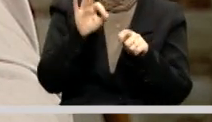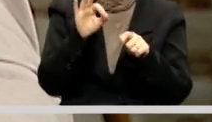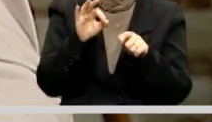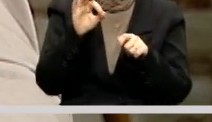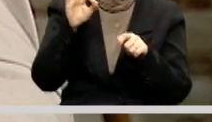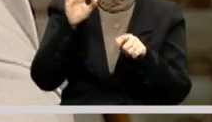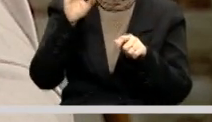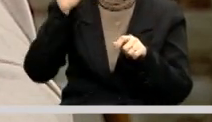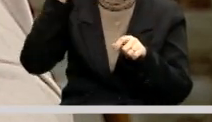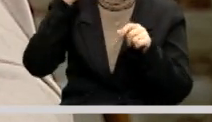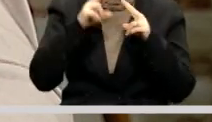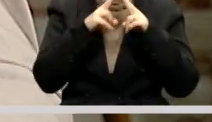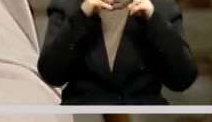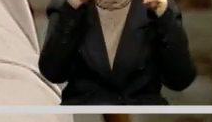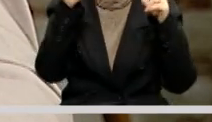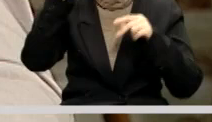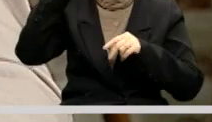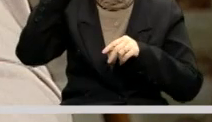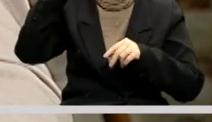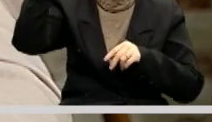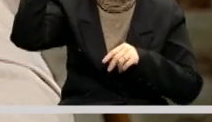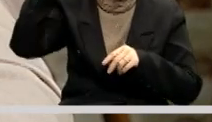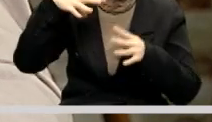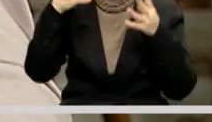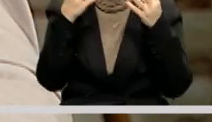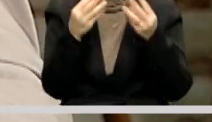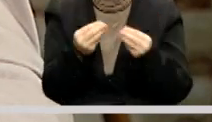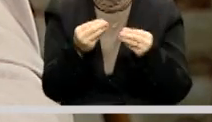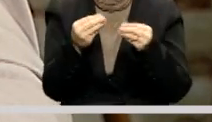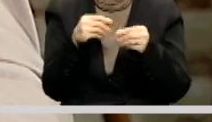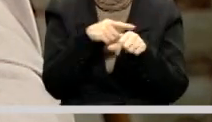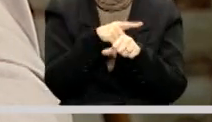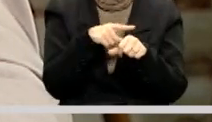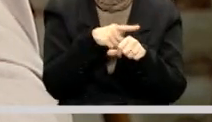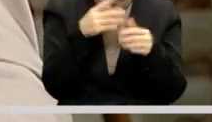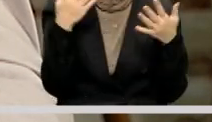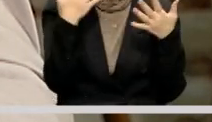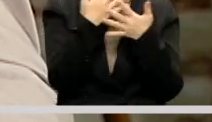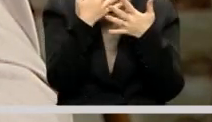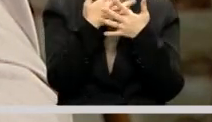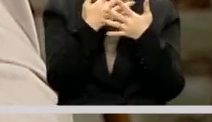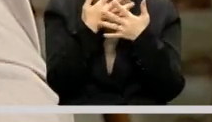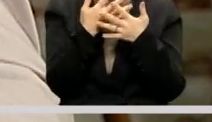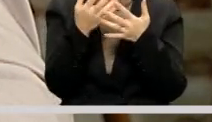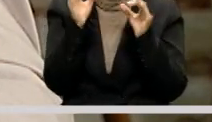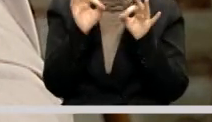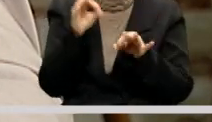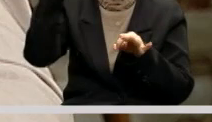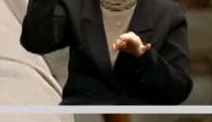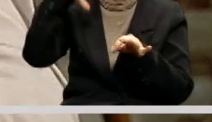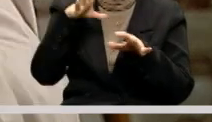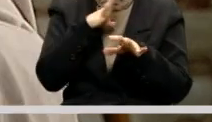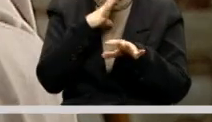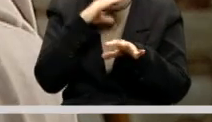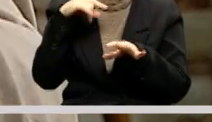ışığı gibi aydınlık gecenin ilerleyen saatlerine kadar yapay ışıkla sağlayabildiğimiz için daha geç yatıyoruz, daha geç kalkabiliyoruz